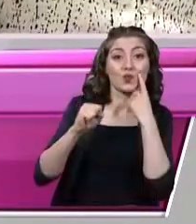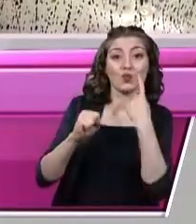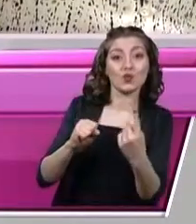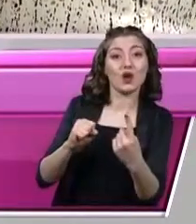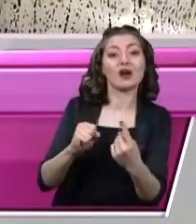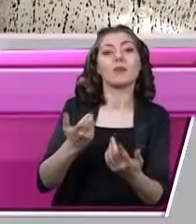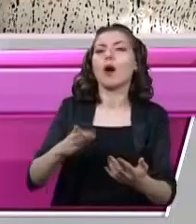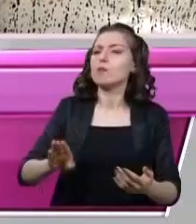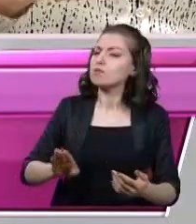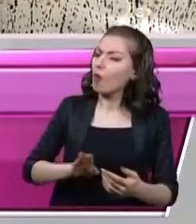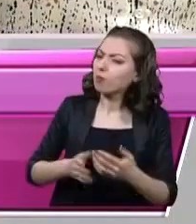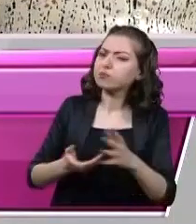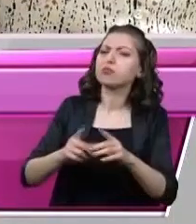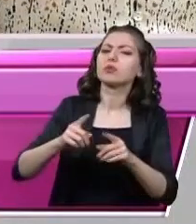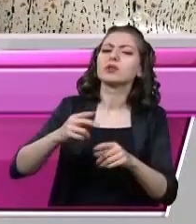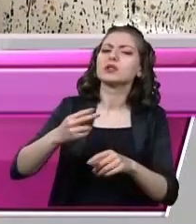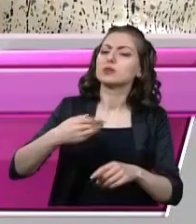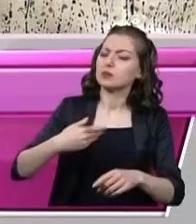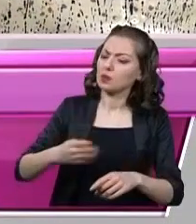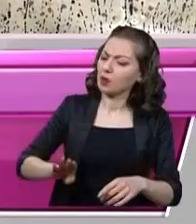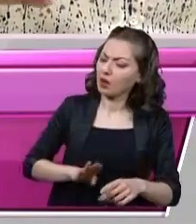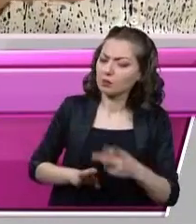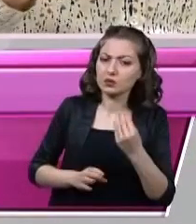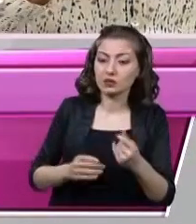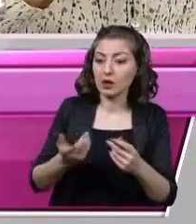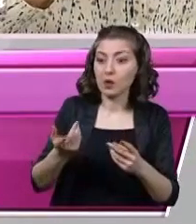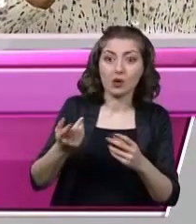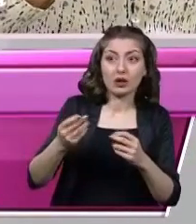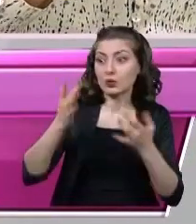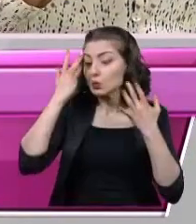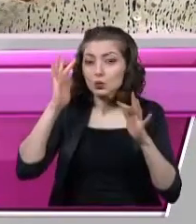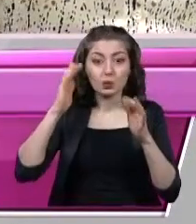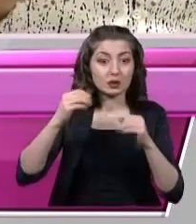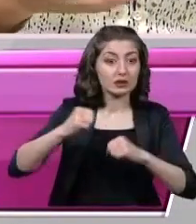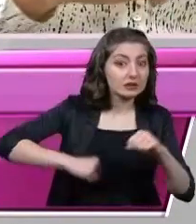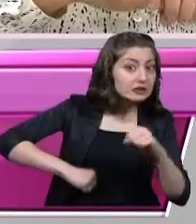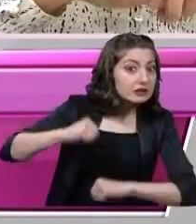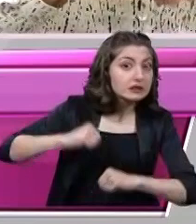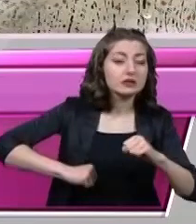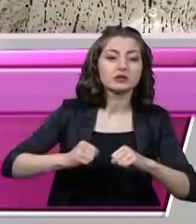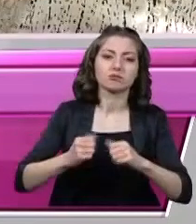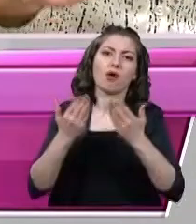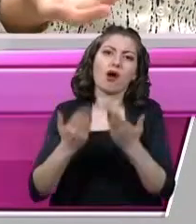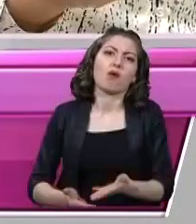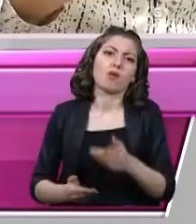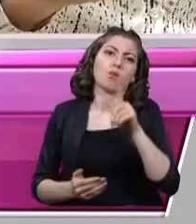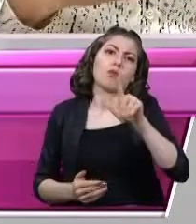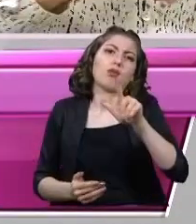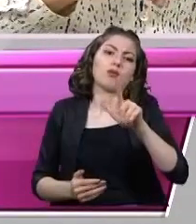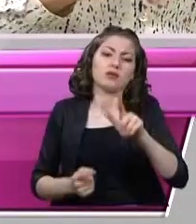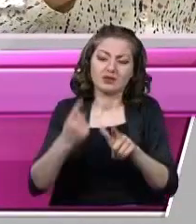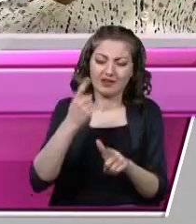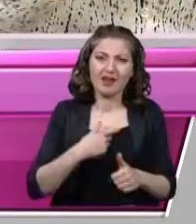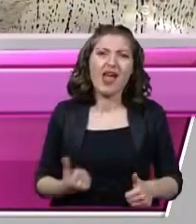onun doğrularını da kendi doğrularımız da çok çalışmayacak sürece kabullenme miz gerekiyor şimdi ben de ilk